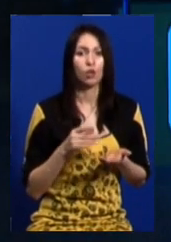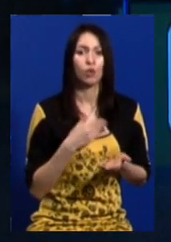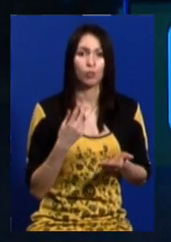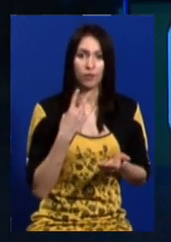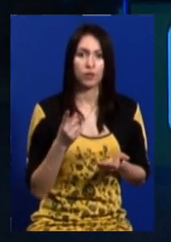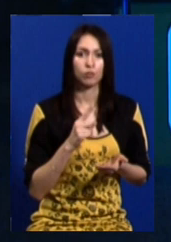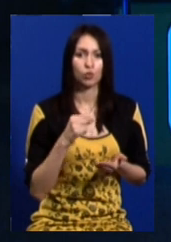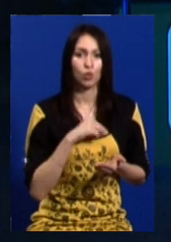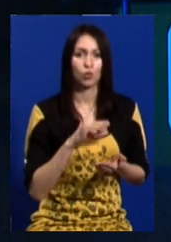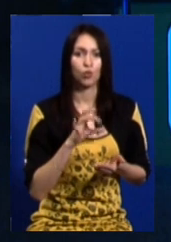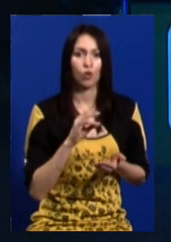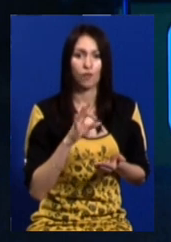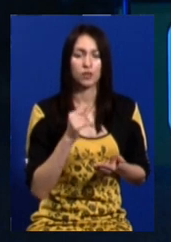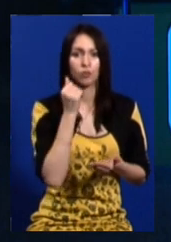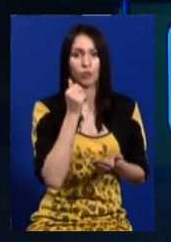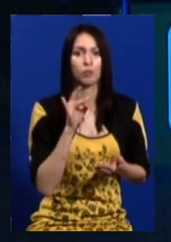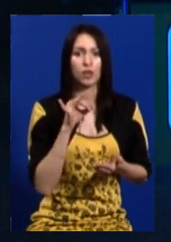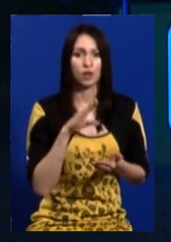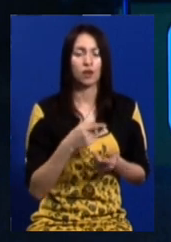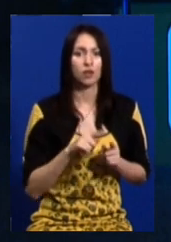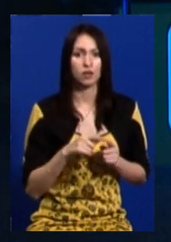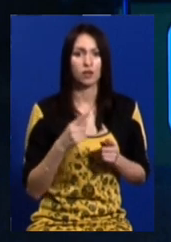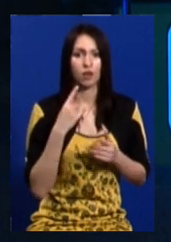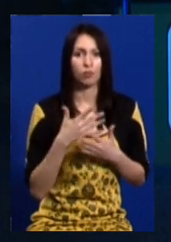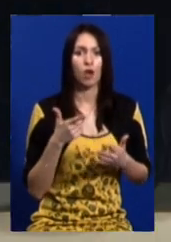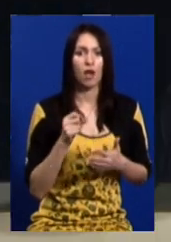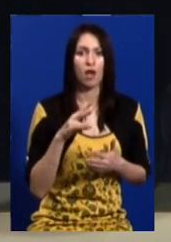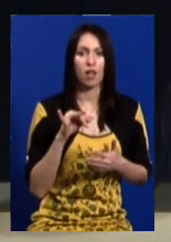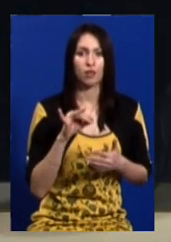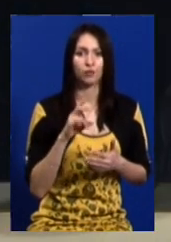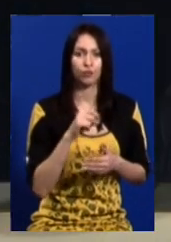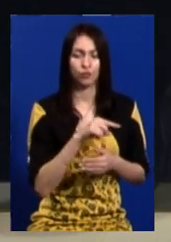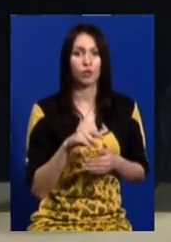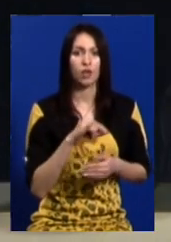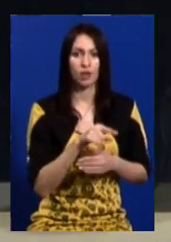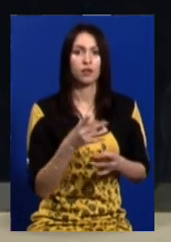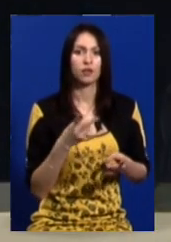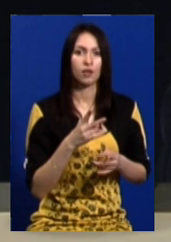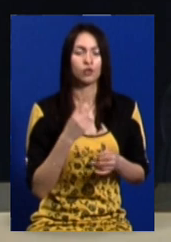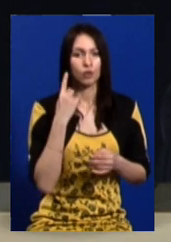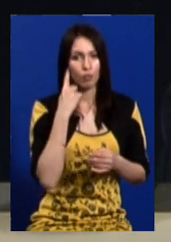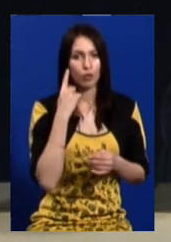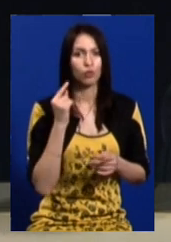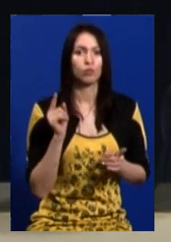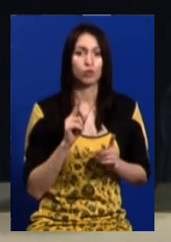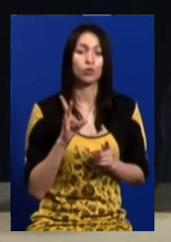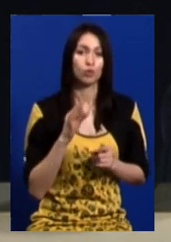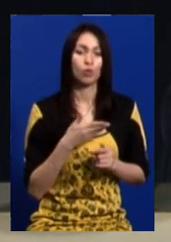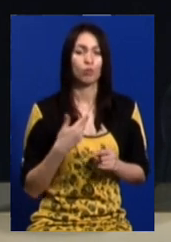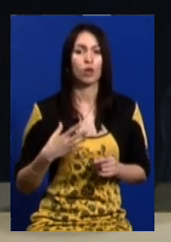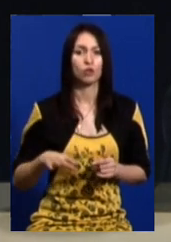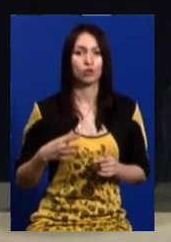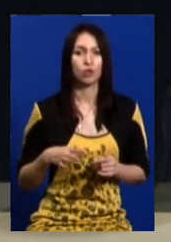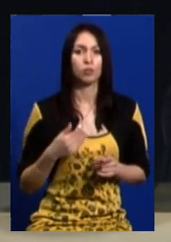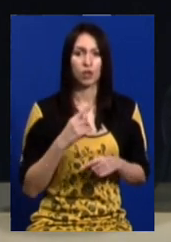що духовенство Московського патріархату – це одні галичани родом. І вони би мали щось якось подумати, щось, але ми очікуємо.